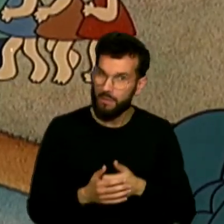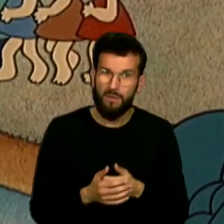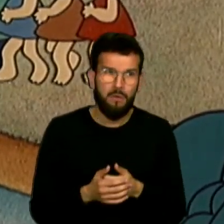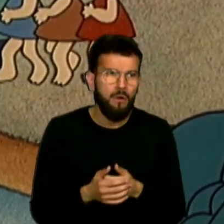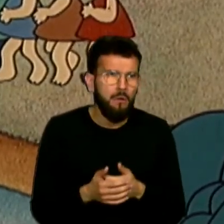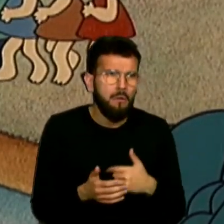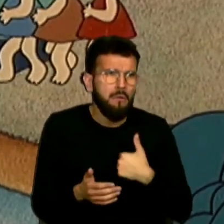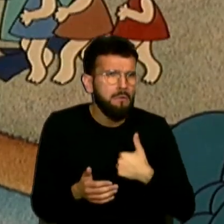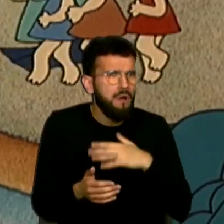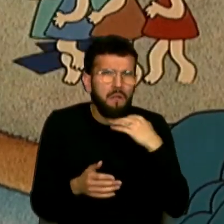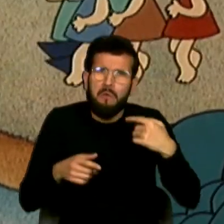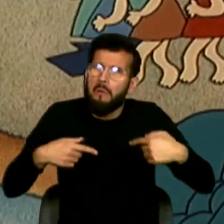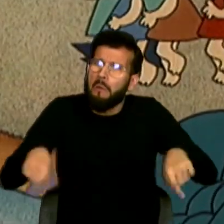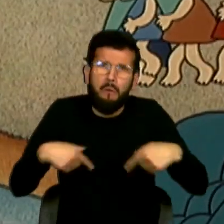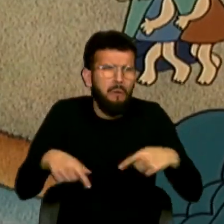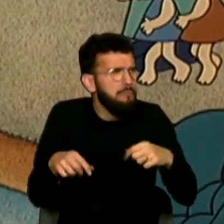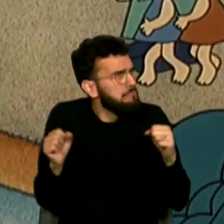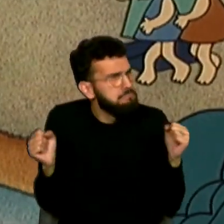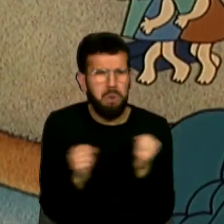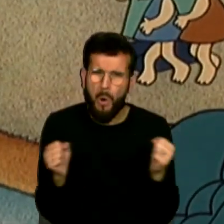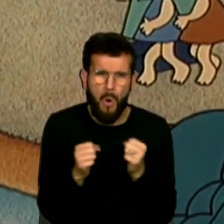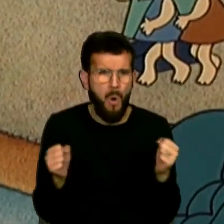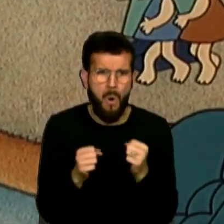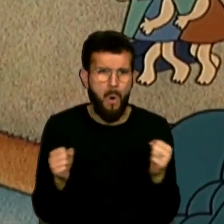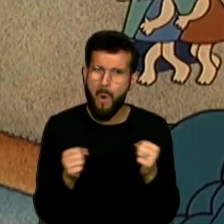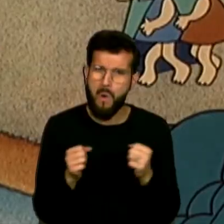Hrozne sa bojím, Šupka.